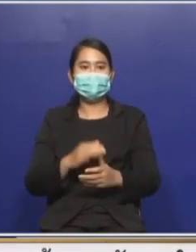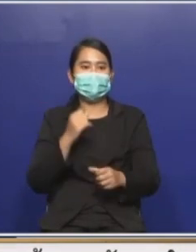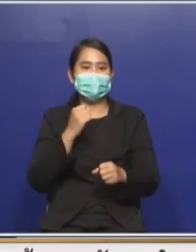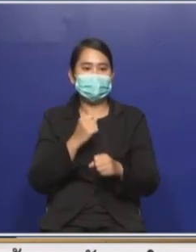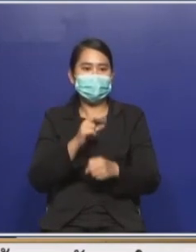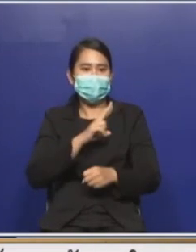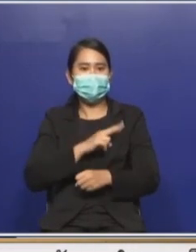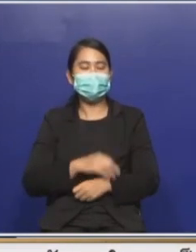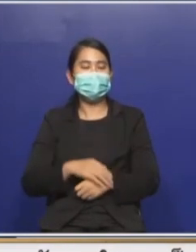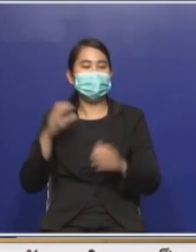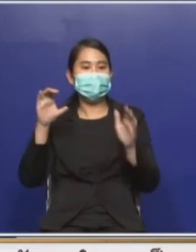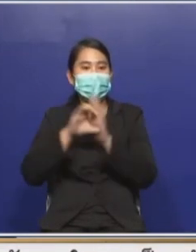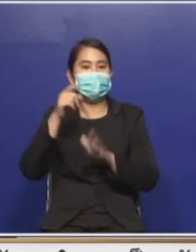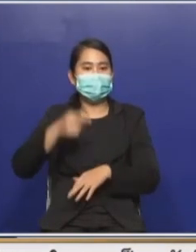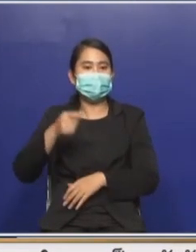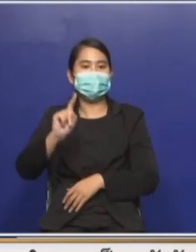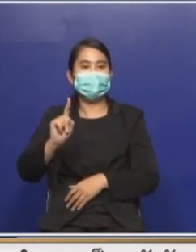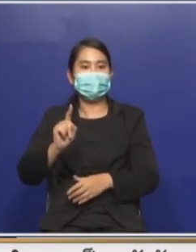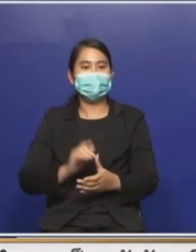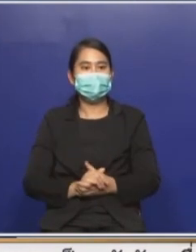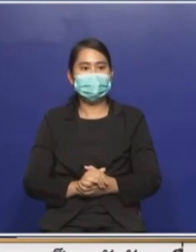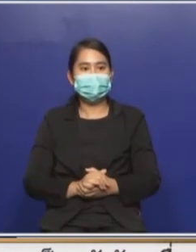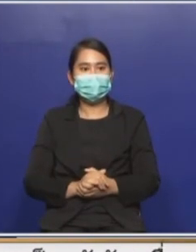จริงขึ้นมาดิครับ